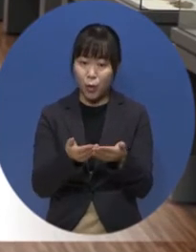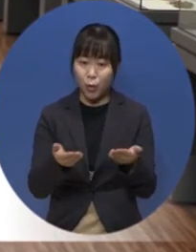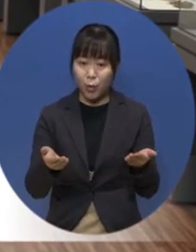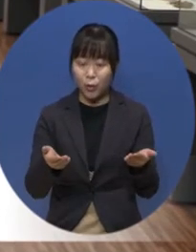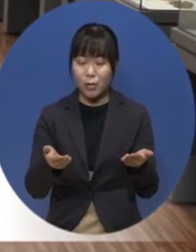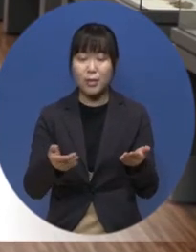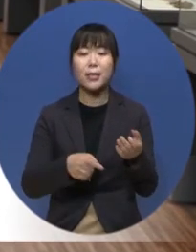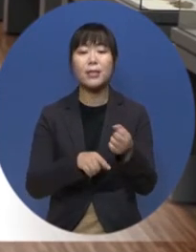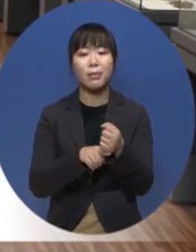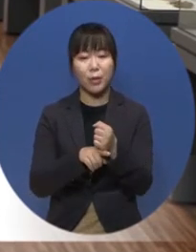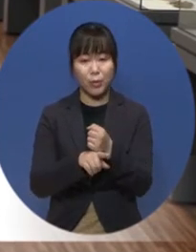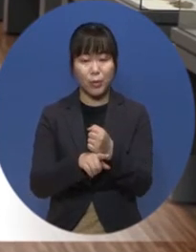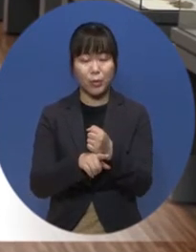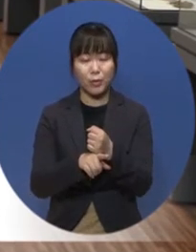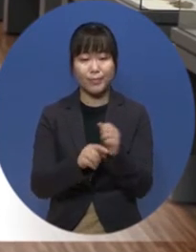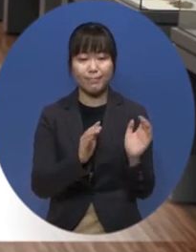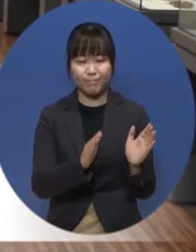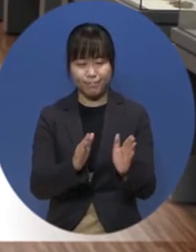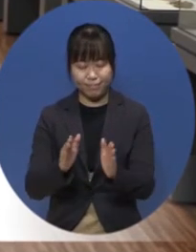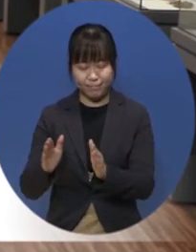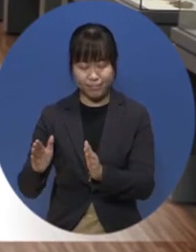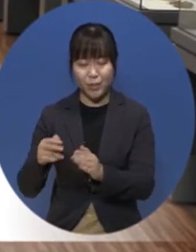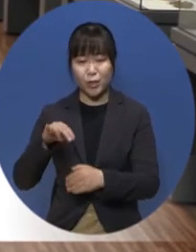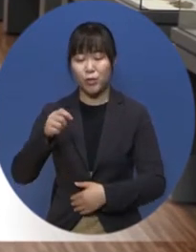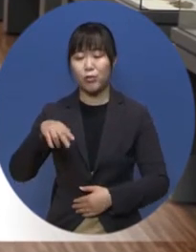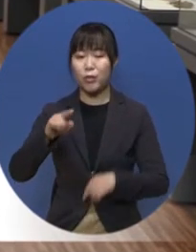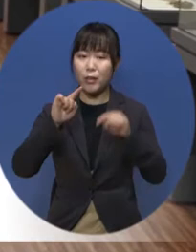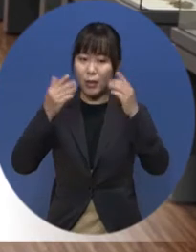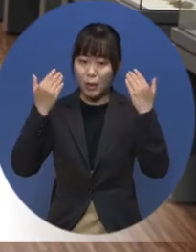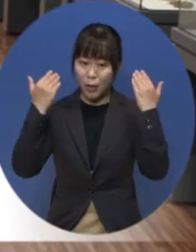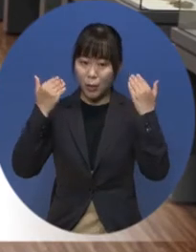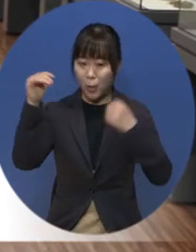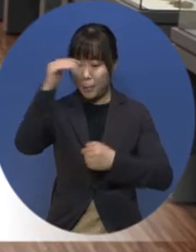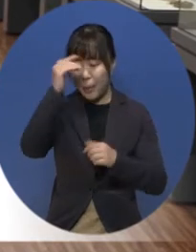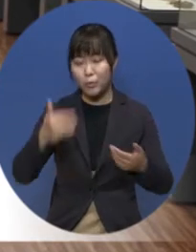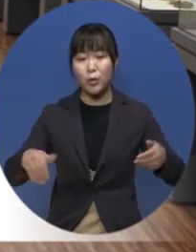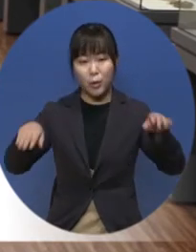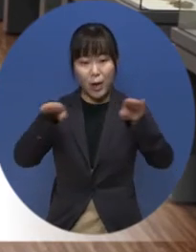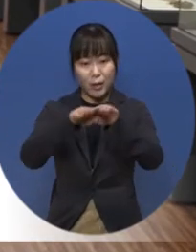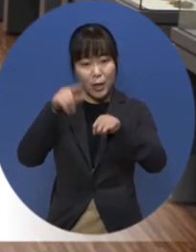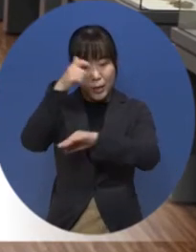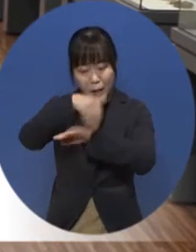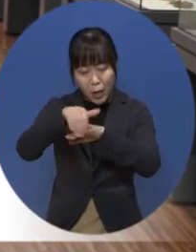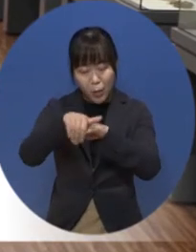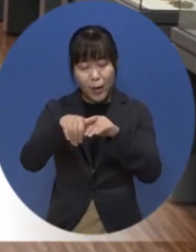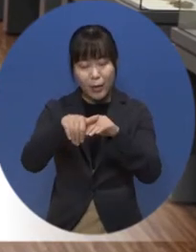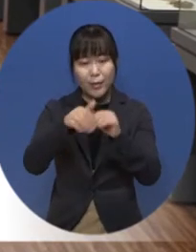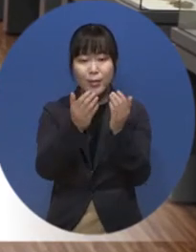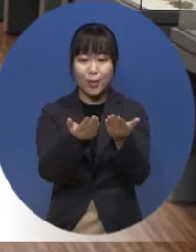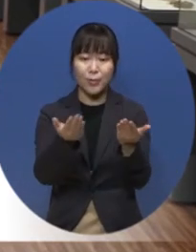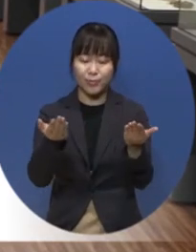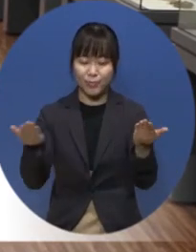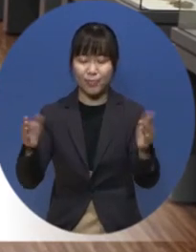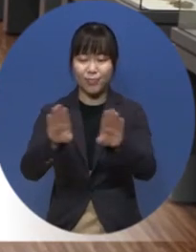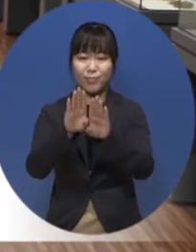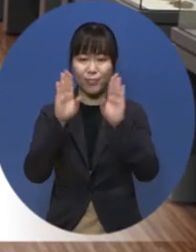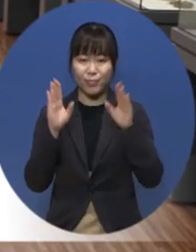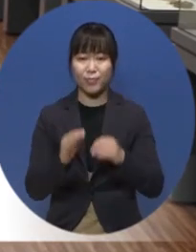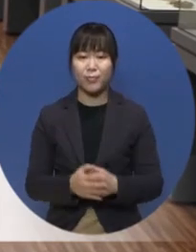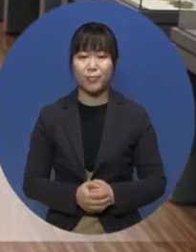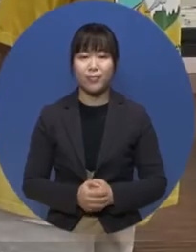알려드린다 는 의미에서 종정 비해서 2분의 순천대 박물관이 기획전 으로 이렇게 전세를 10 개